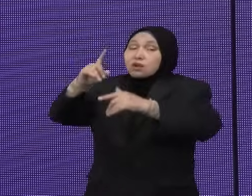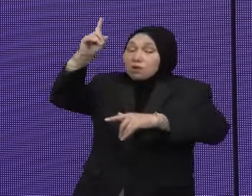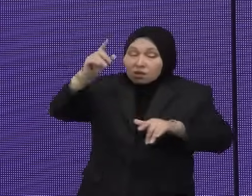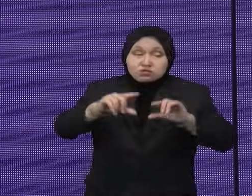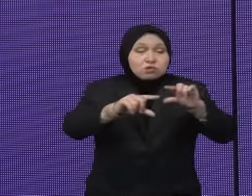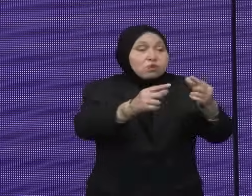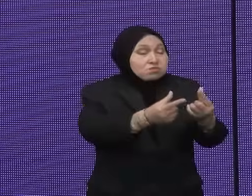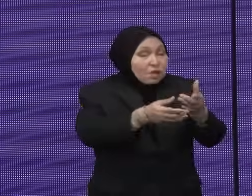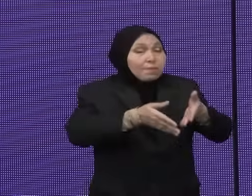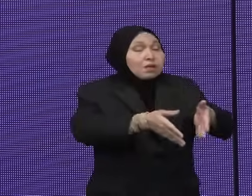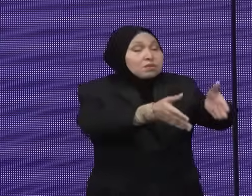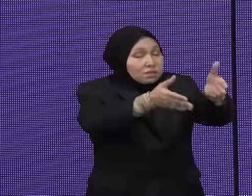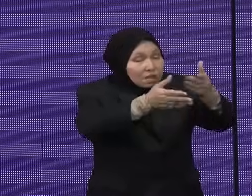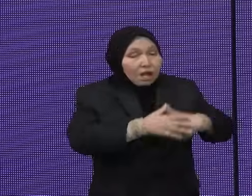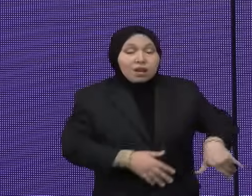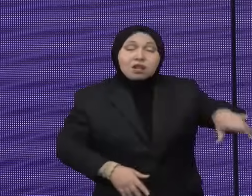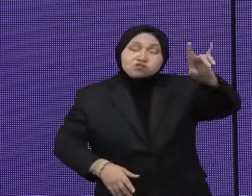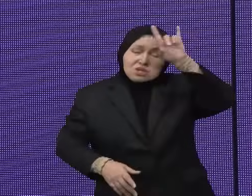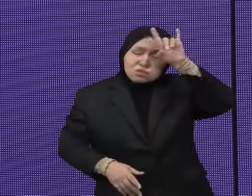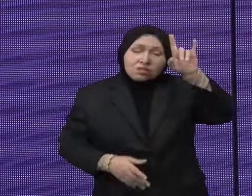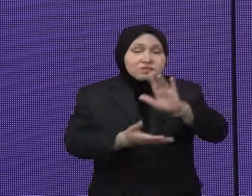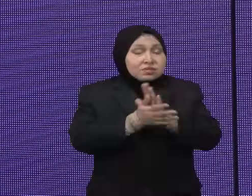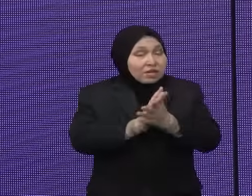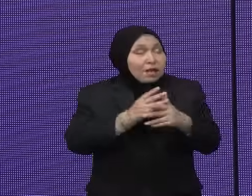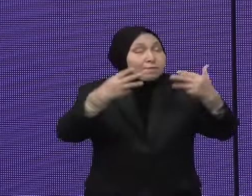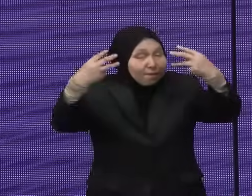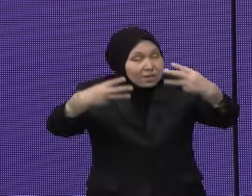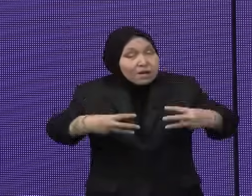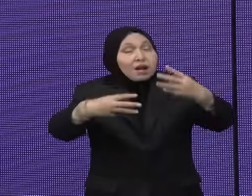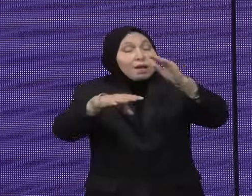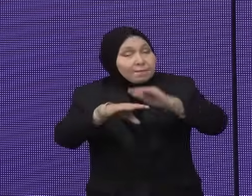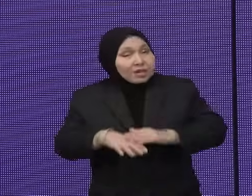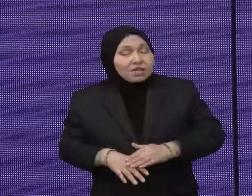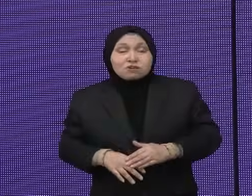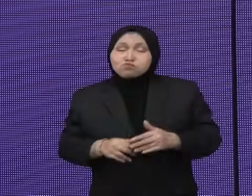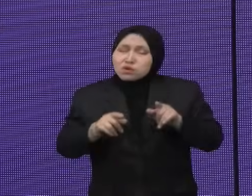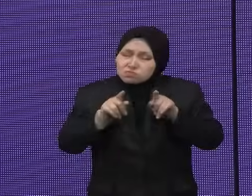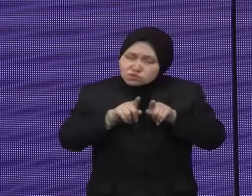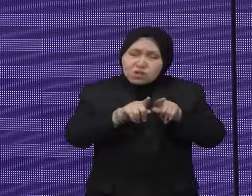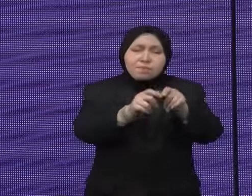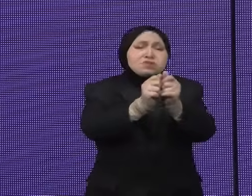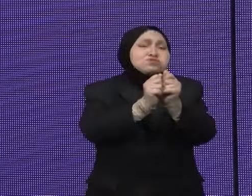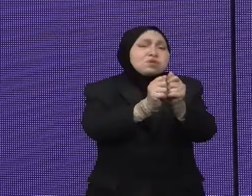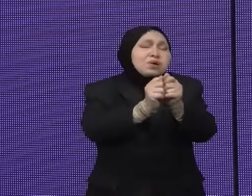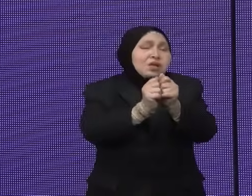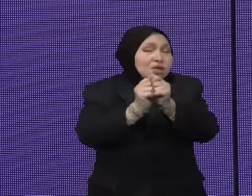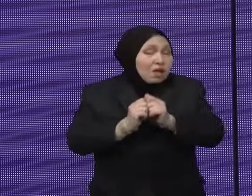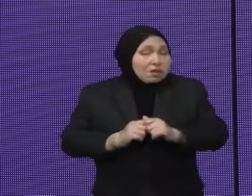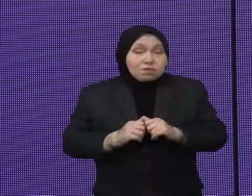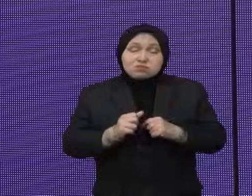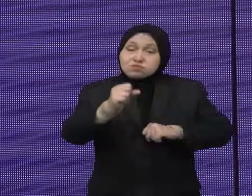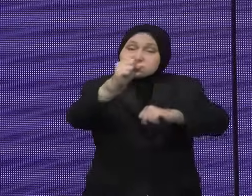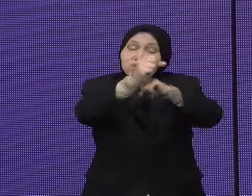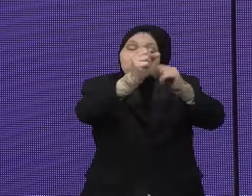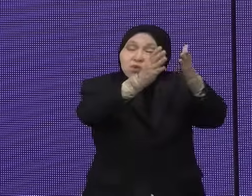taghut, faqatilu awliya asyaitan, maka berperanglah kepada sekutu-sekutu syaitan. Dan di sini sebenarnya nak